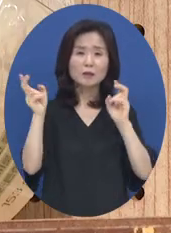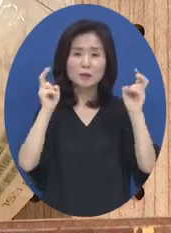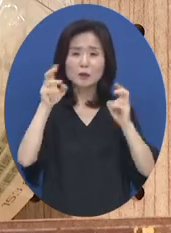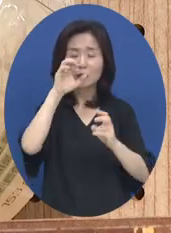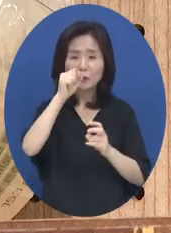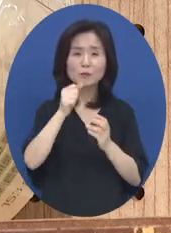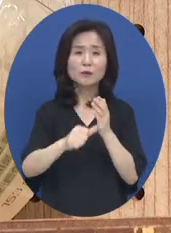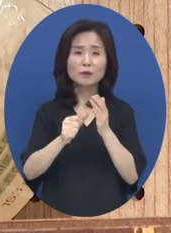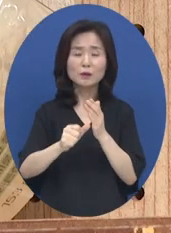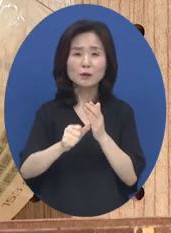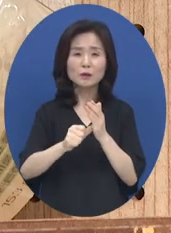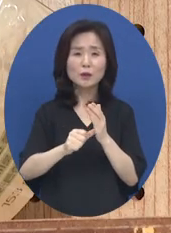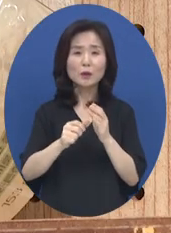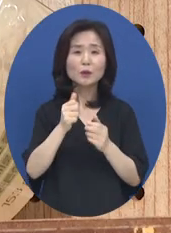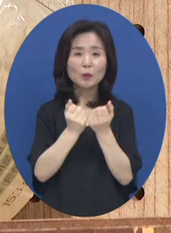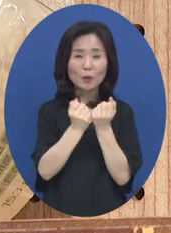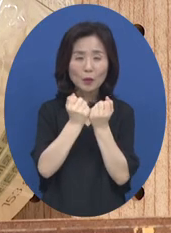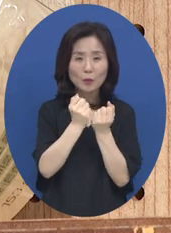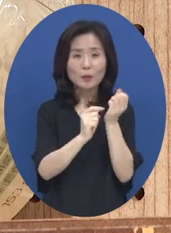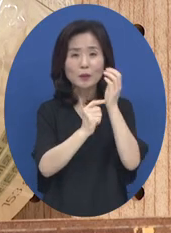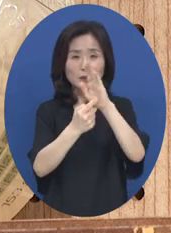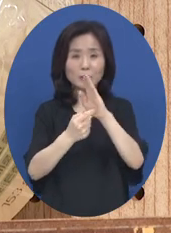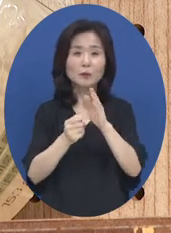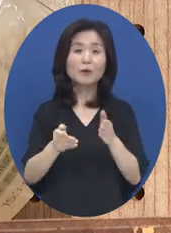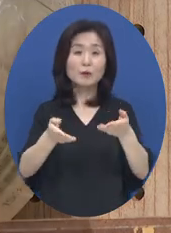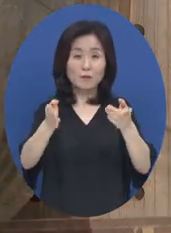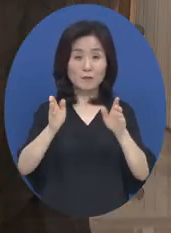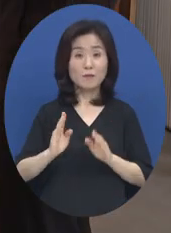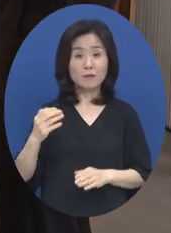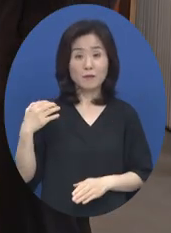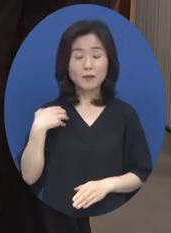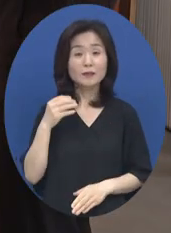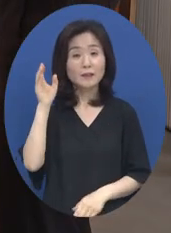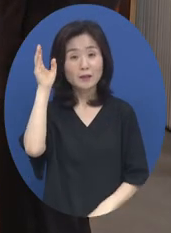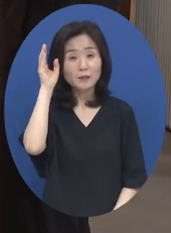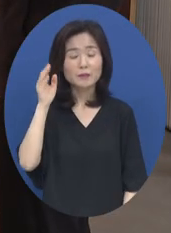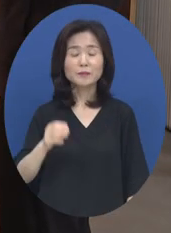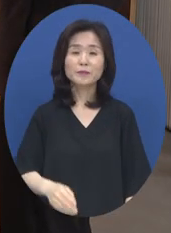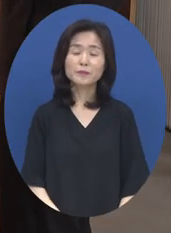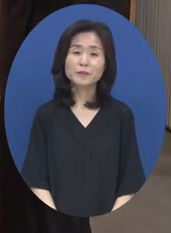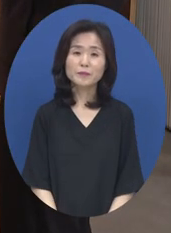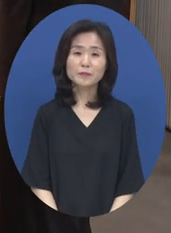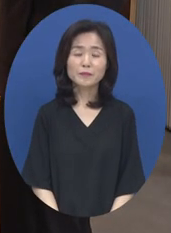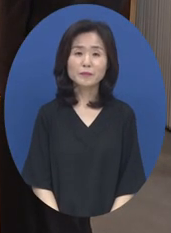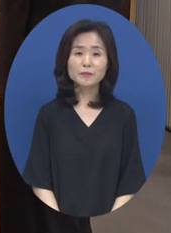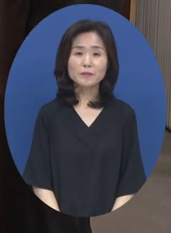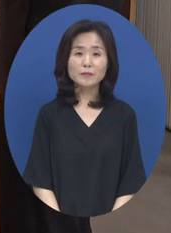상품을 소개하는 판로가 되길 기대해 봅니다. 경기지TV 이슬비입니다.